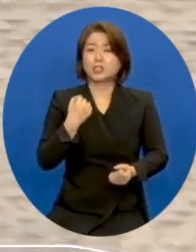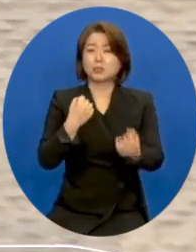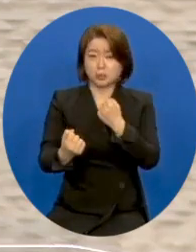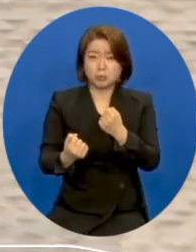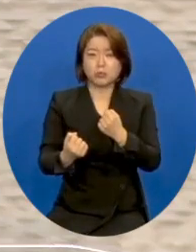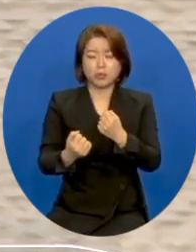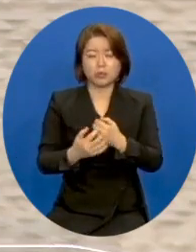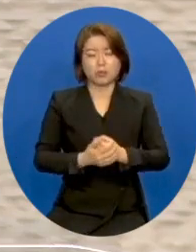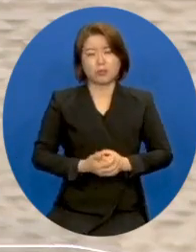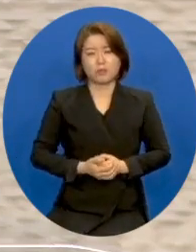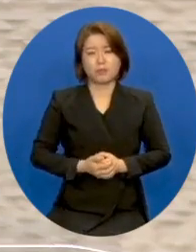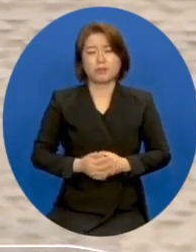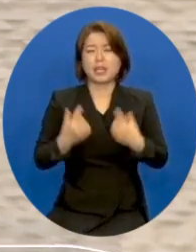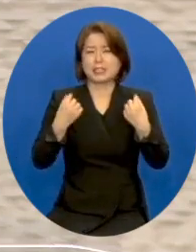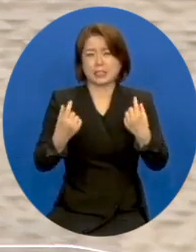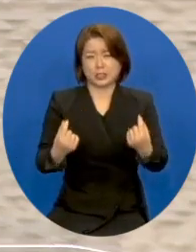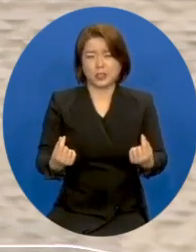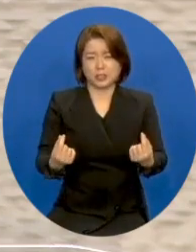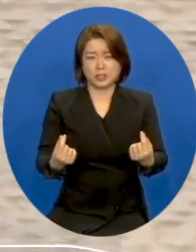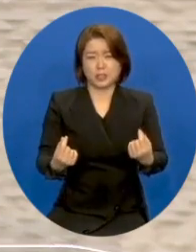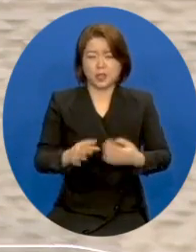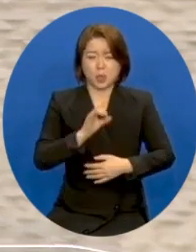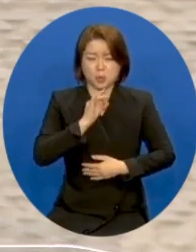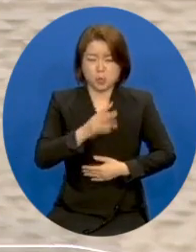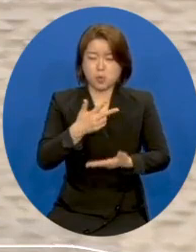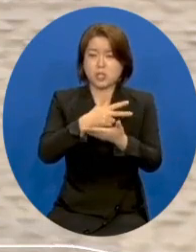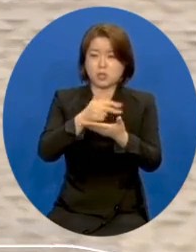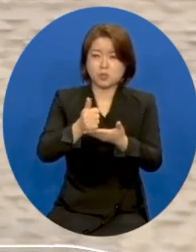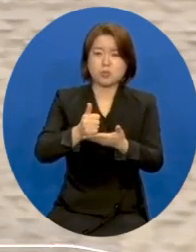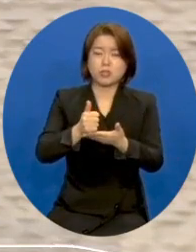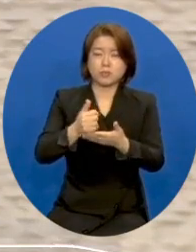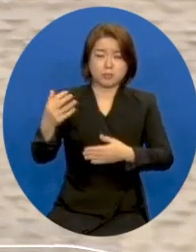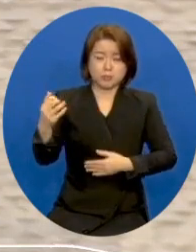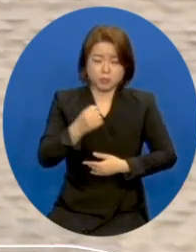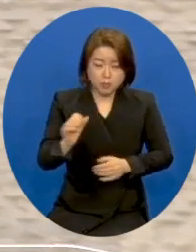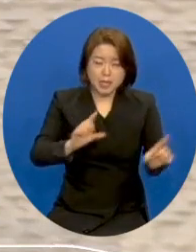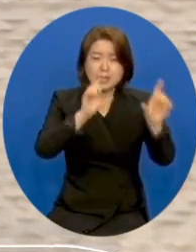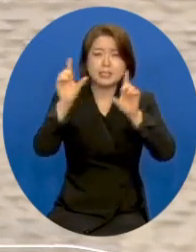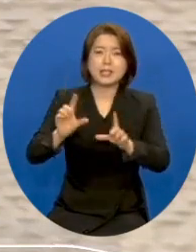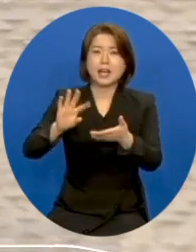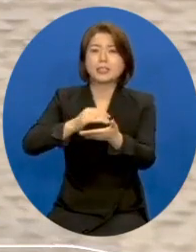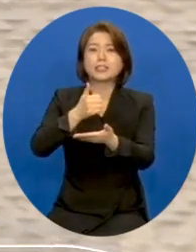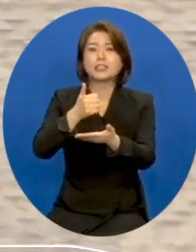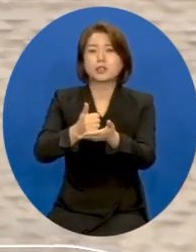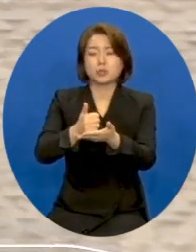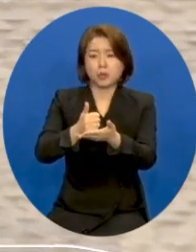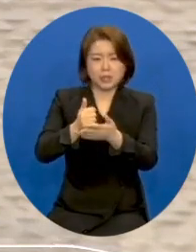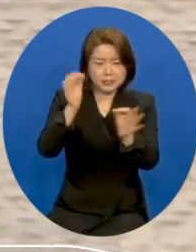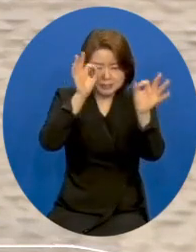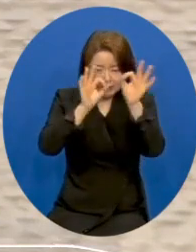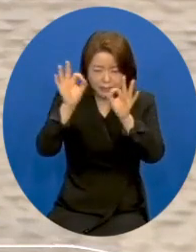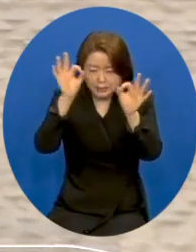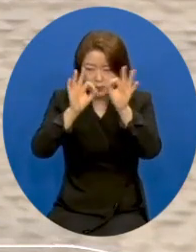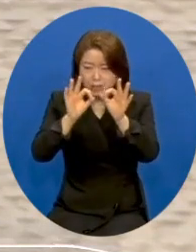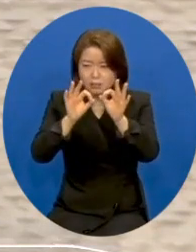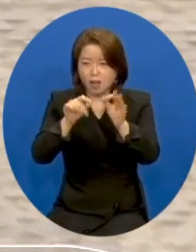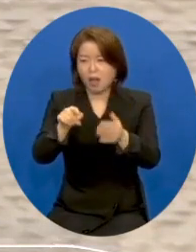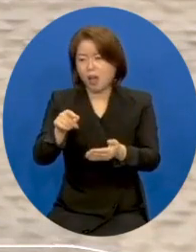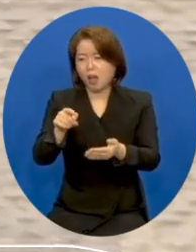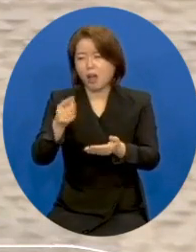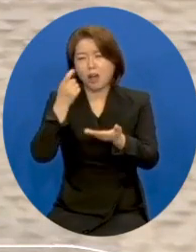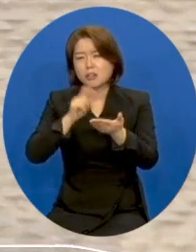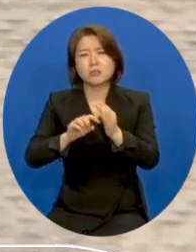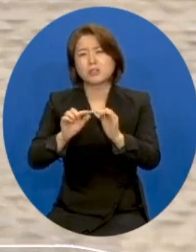불구하고 여전히 오직 주님으로만 사는 그리스도인들을 찾아보는 일은 대단히